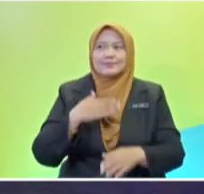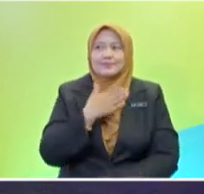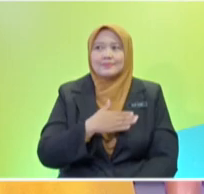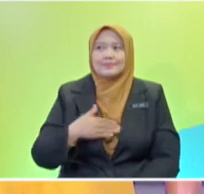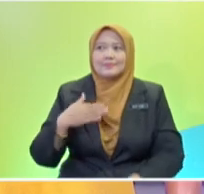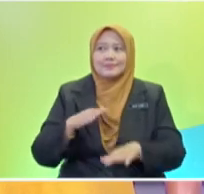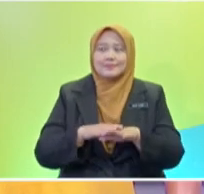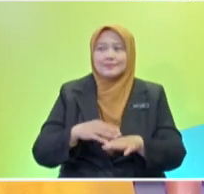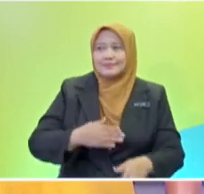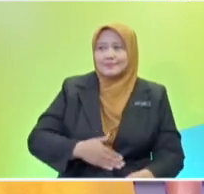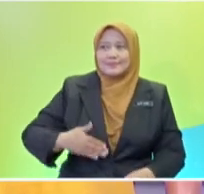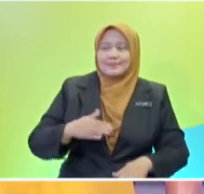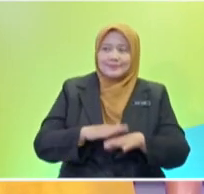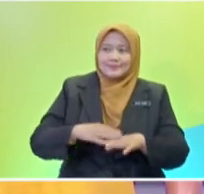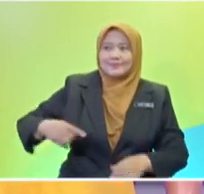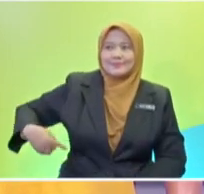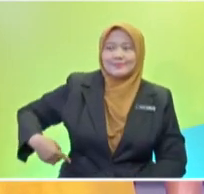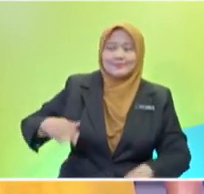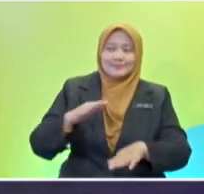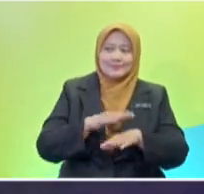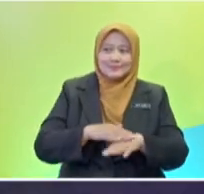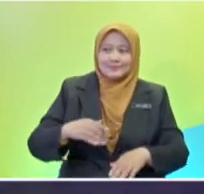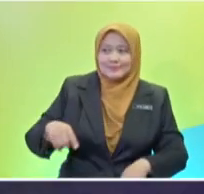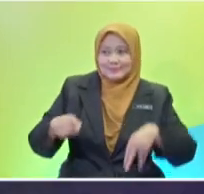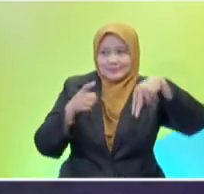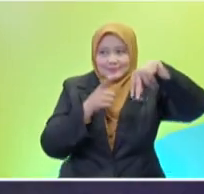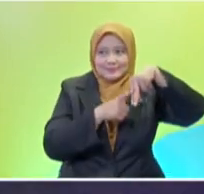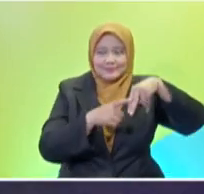perut perut atas pinggang pinggang atas pohon